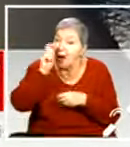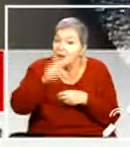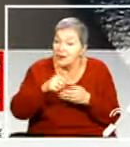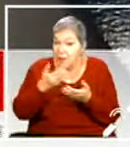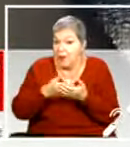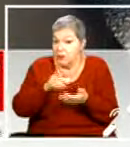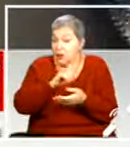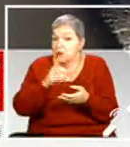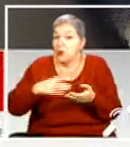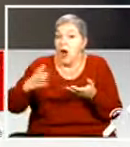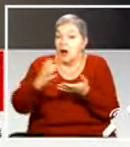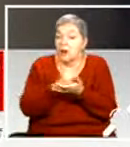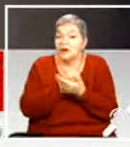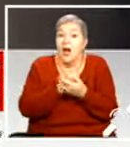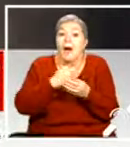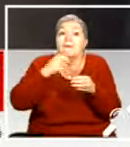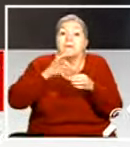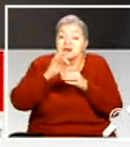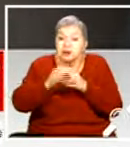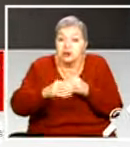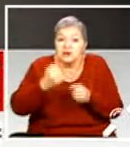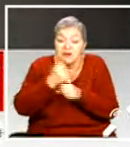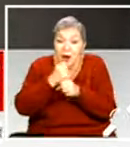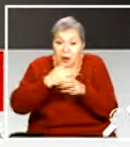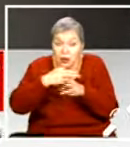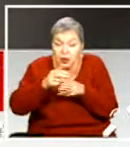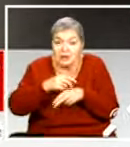luat suficiente măsuri de igienizare. A primit